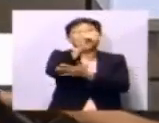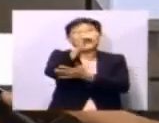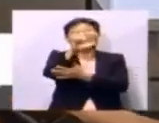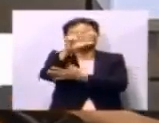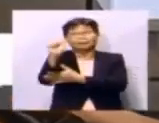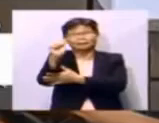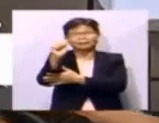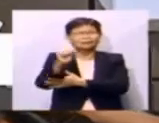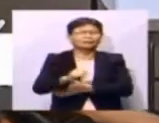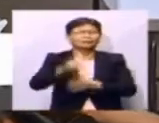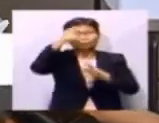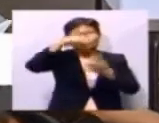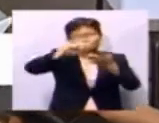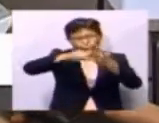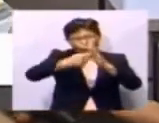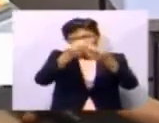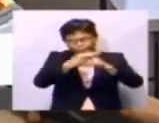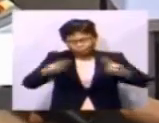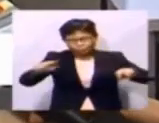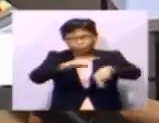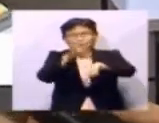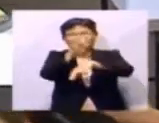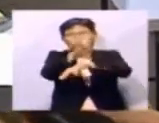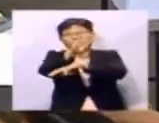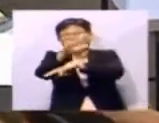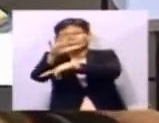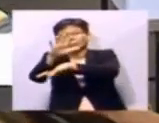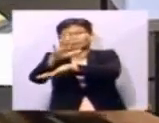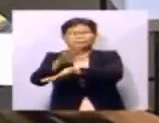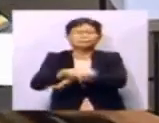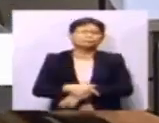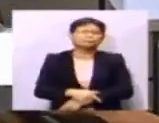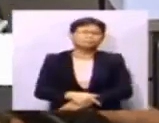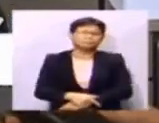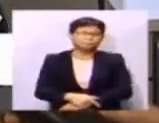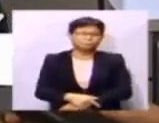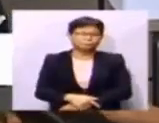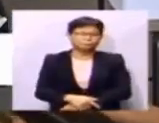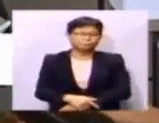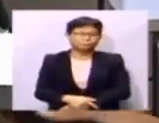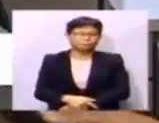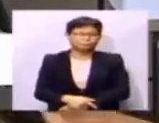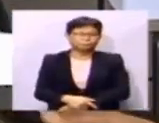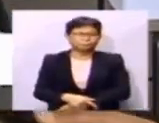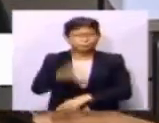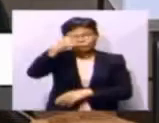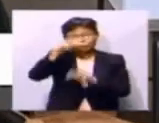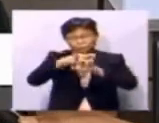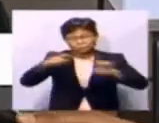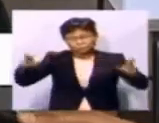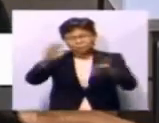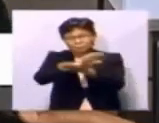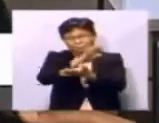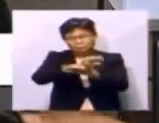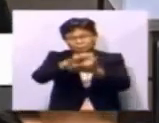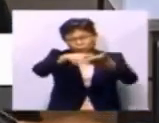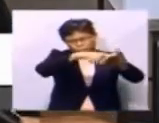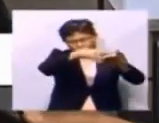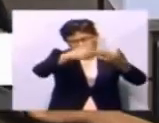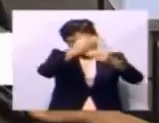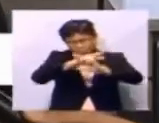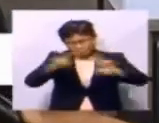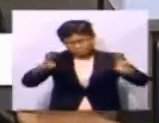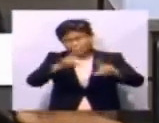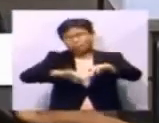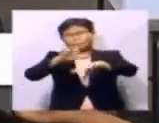untuk memulakan persiapan pada pukul 7.45 untuk siapkan kertas undi,